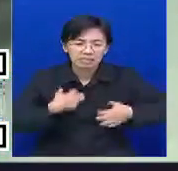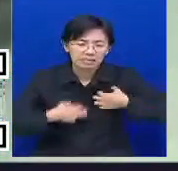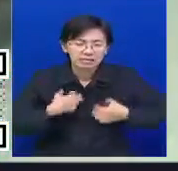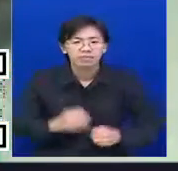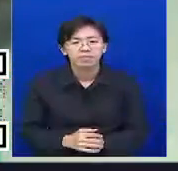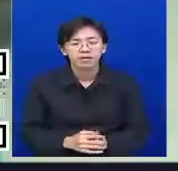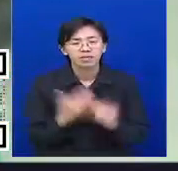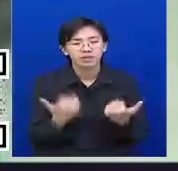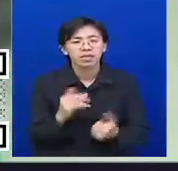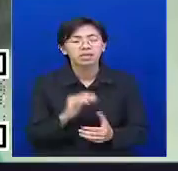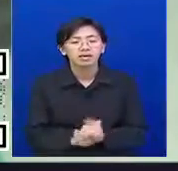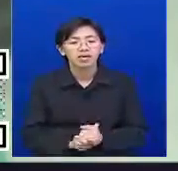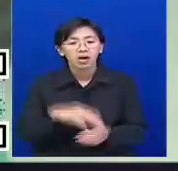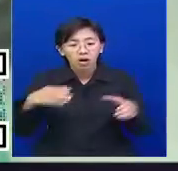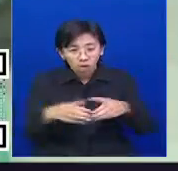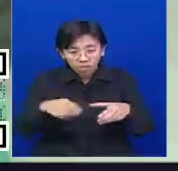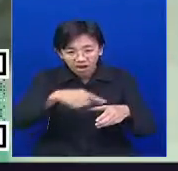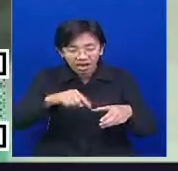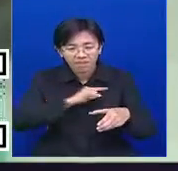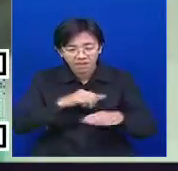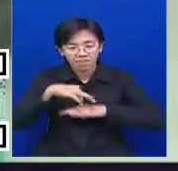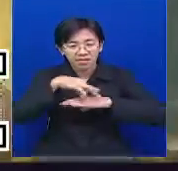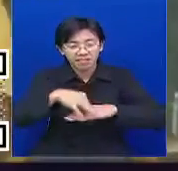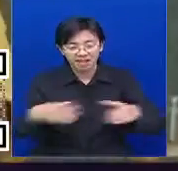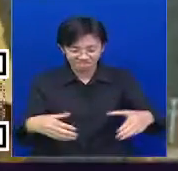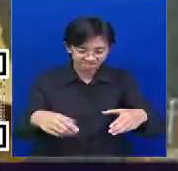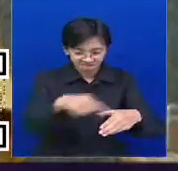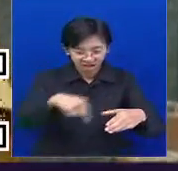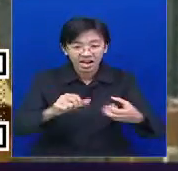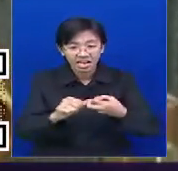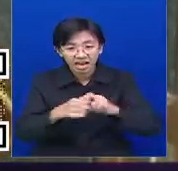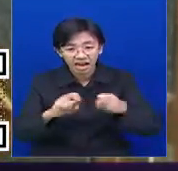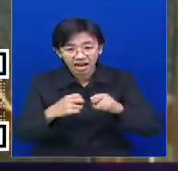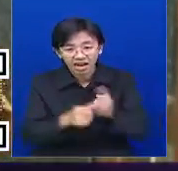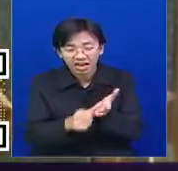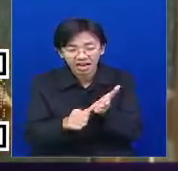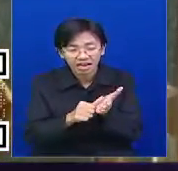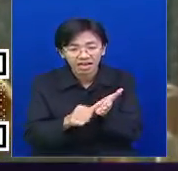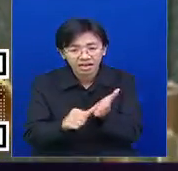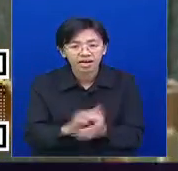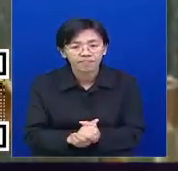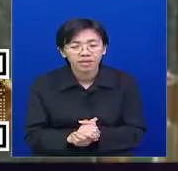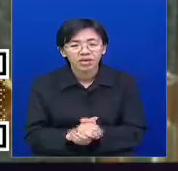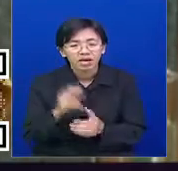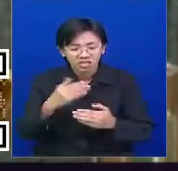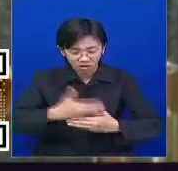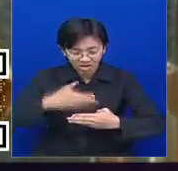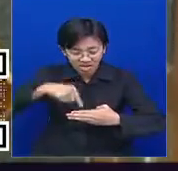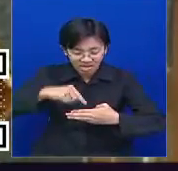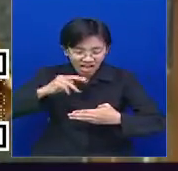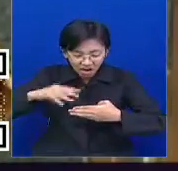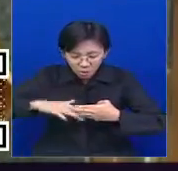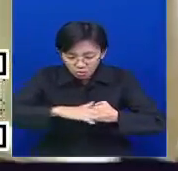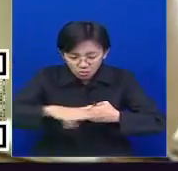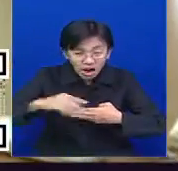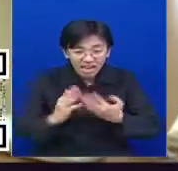วันนี้กองอำนวยการผักตบชวาถูกจัดตั้งขึ้นเพื่ออำนวยการแก้ปัญหาและกำจัดผักตบชวาที่ลอยอยู่ด้านเหนือเขื่อนเจ้าพระยา